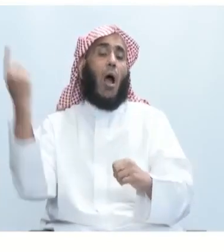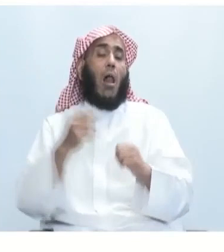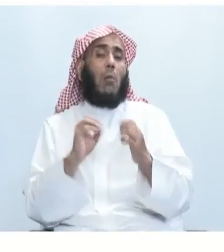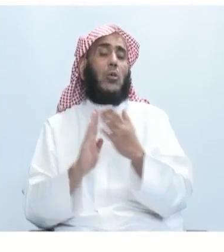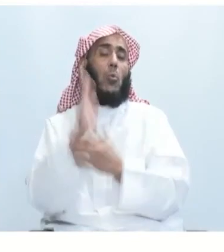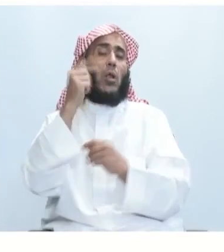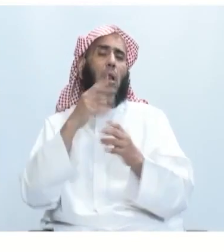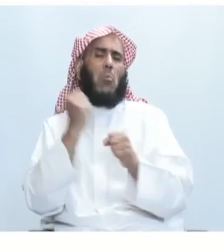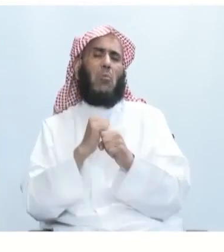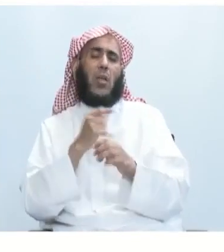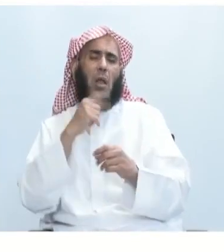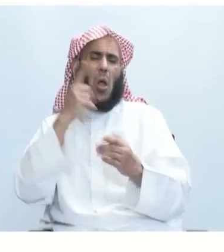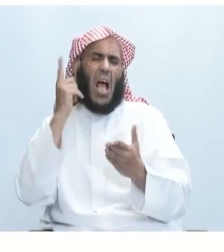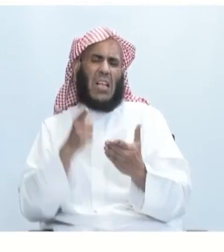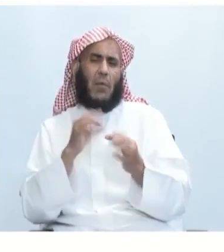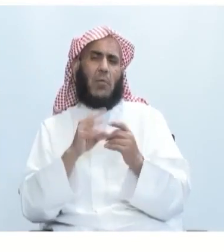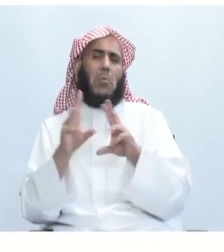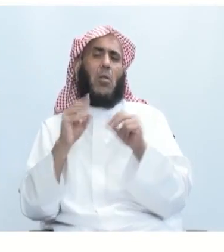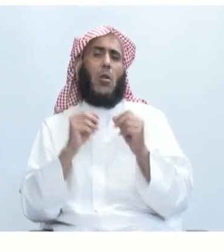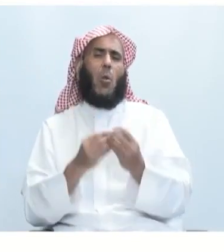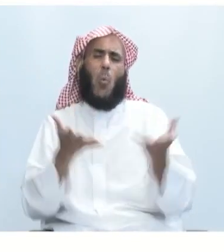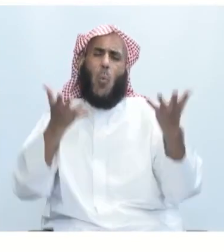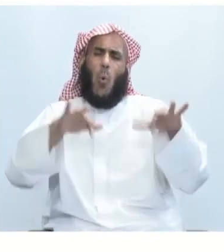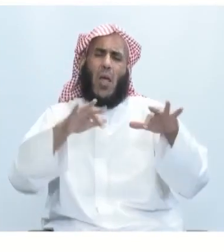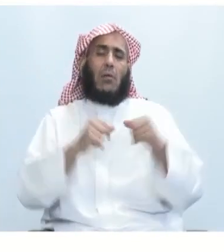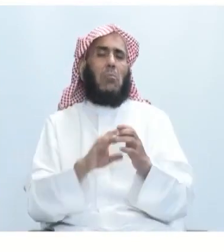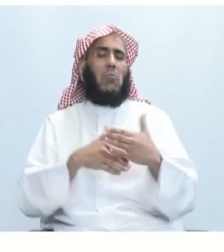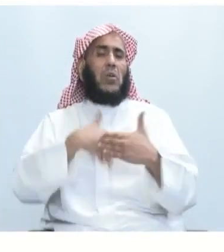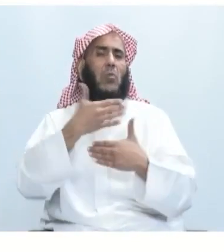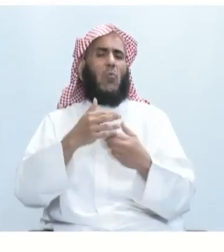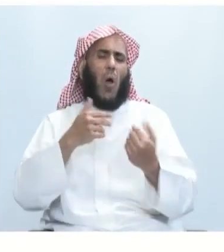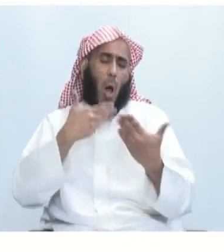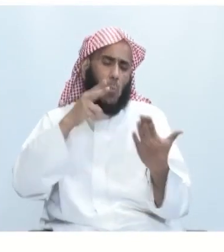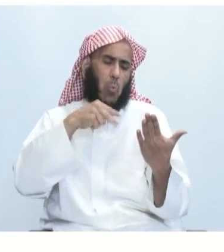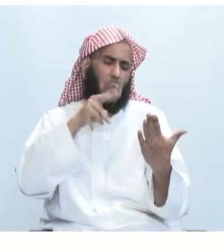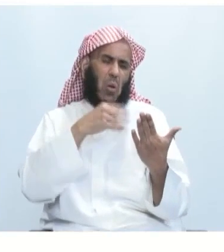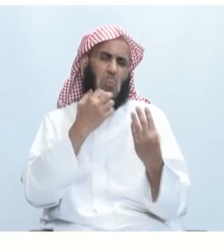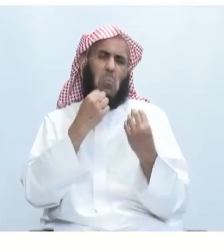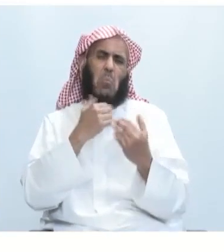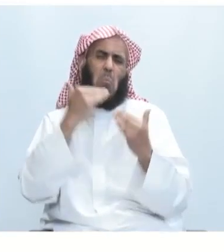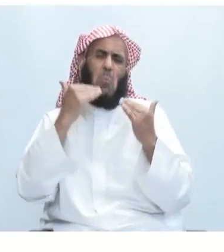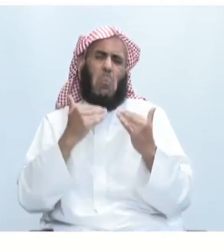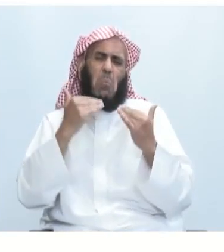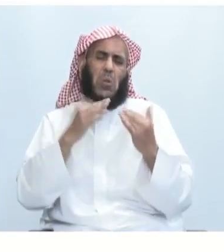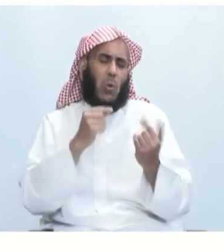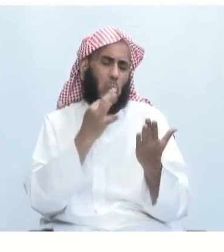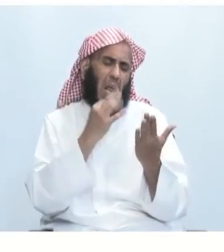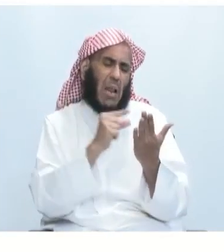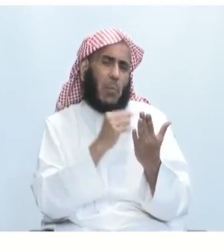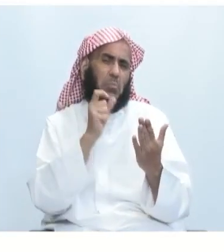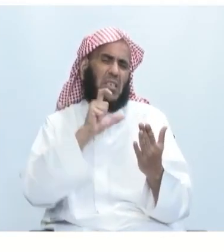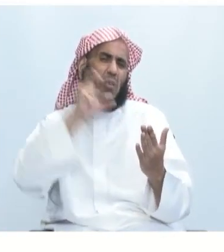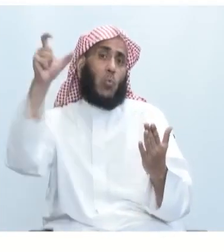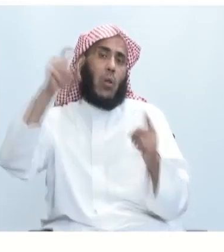كاللغة حتما سيكون مثل الكارثه فسوف امضي في القراءه ببطء شديد مع نطق كل كلمه بصوت